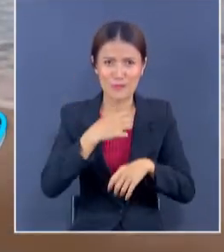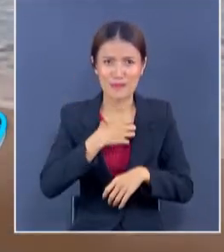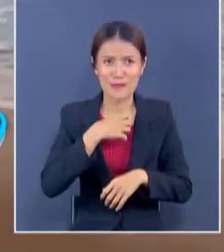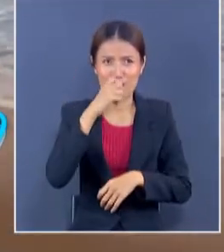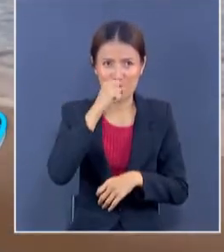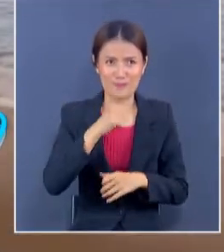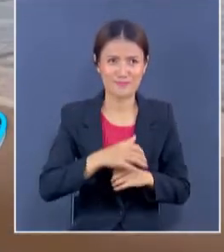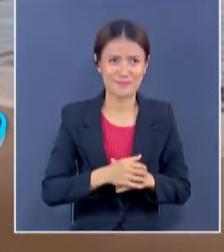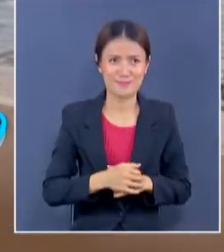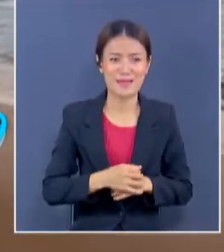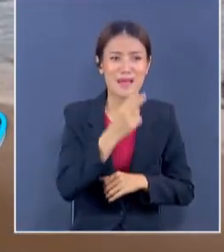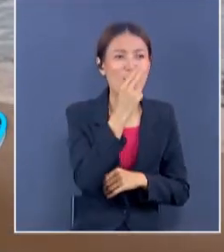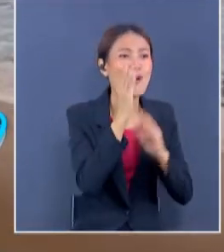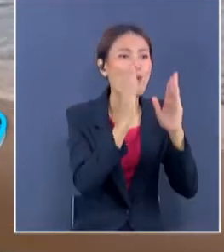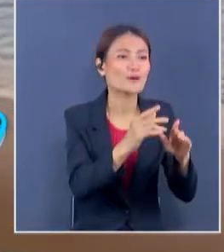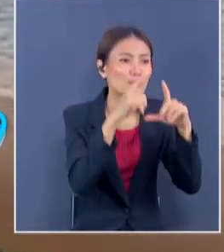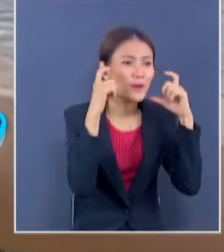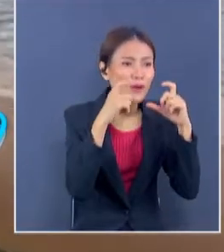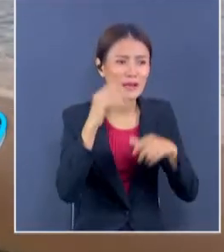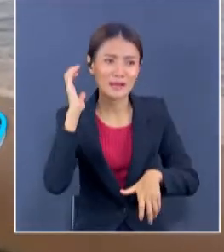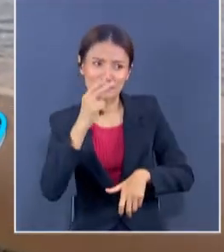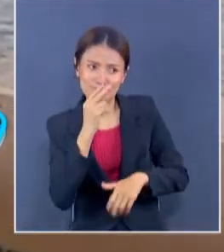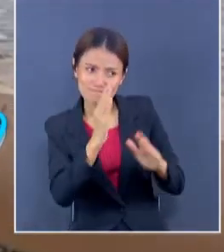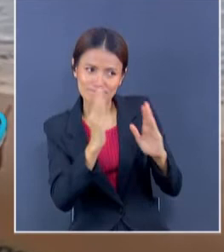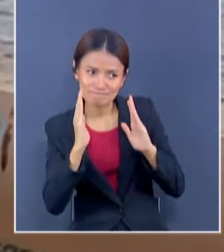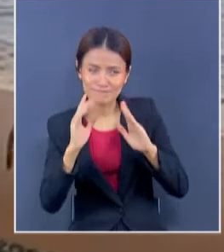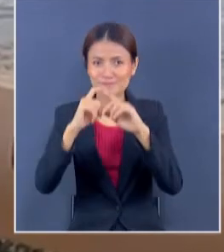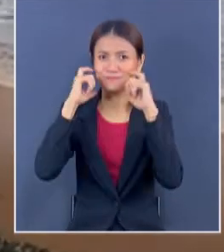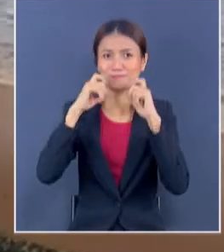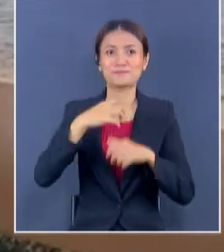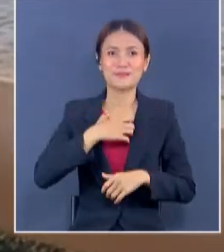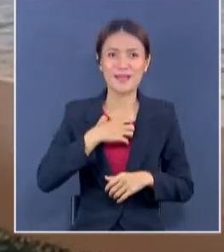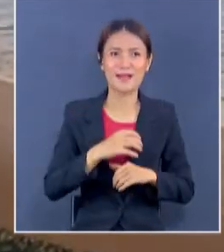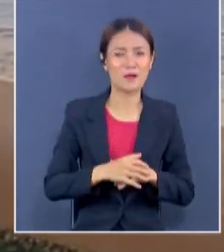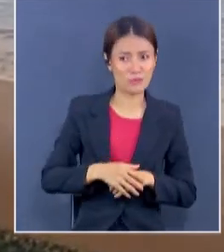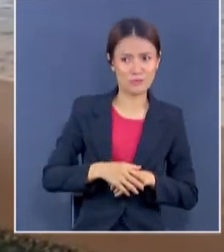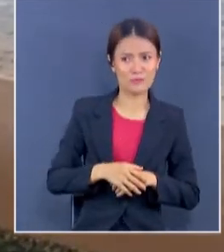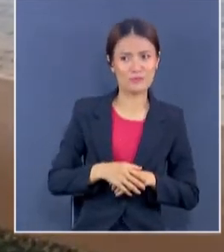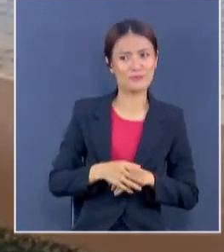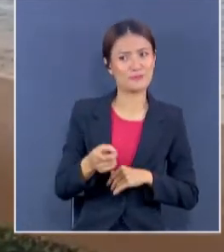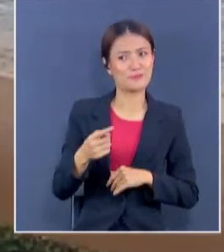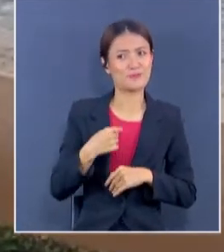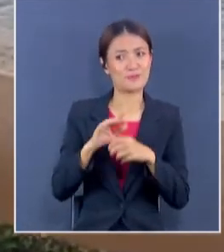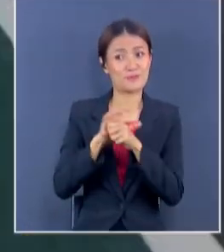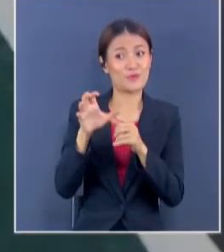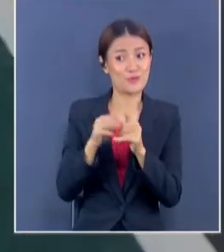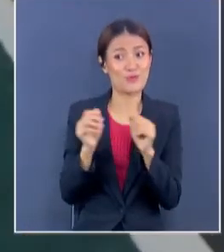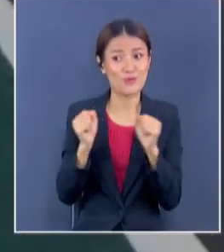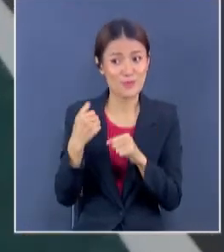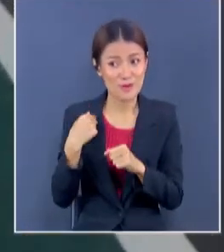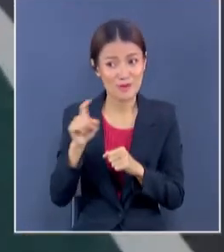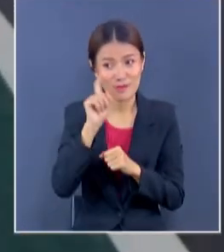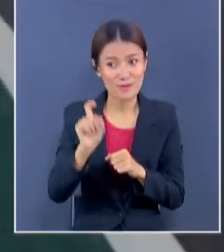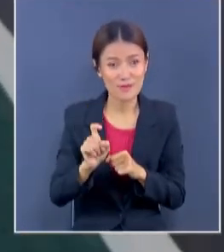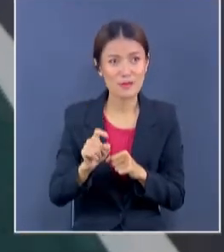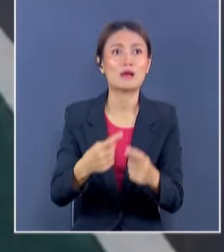นี่ยเห็นแล้วก็ยิ้มออกนะ แล้วมีคนบอกด้วยนะคะบอกว่าเฮ้ยเข้าใจเพิ่งรู้นะว่าลิงก็กลัวติดโควิด แต่ทีนี้เขาเอามาจ